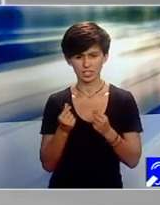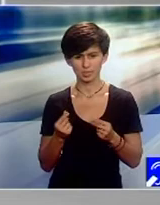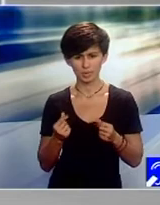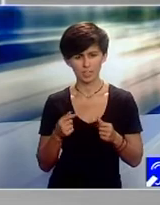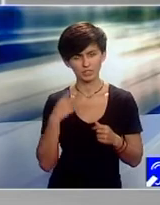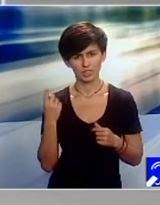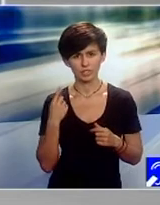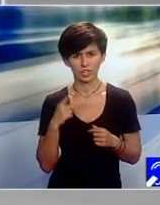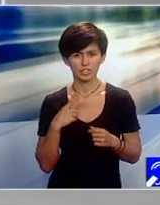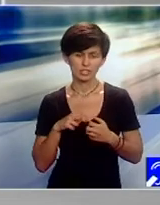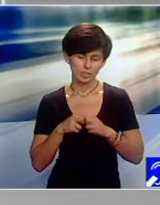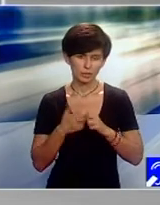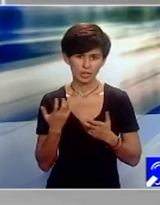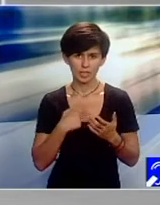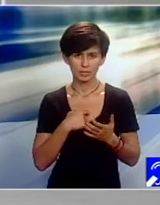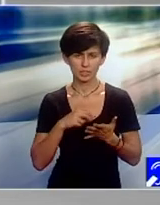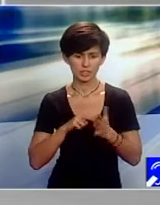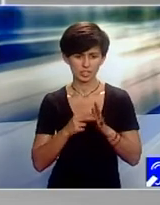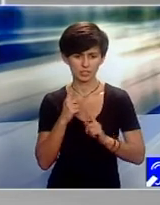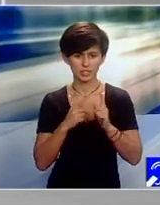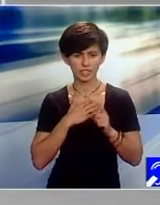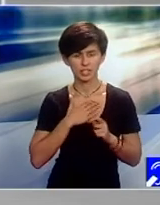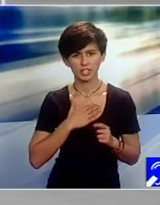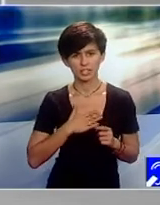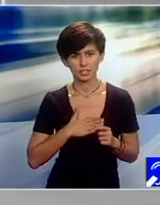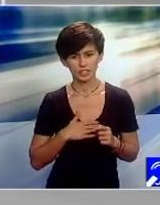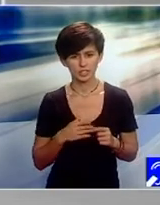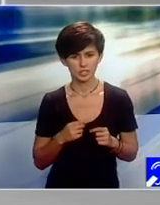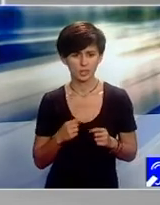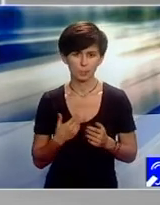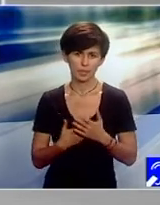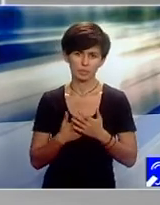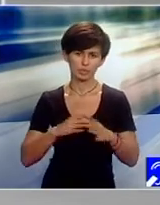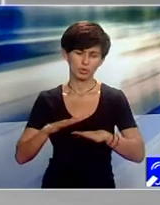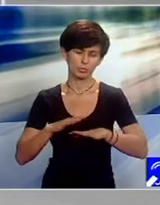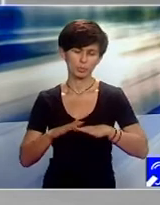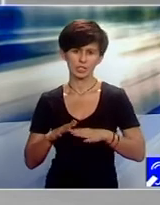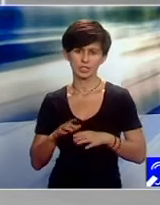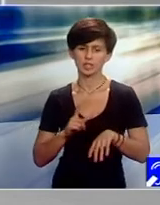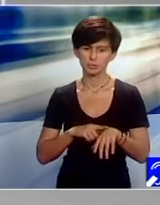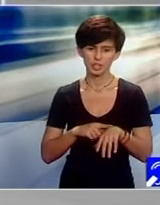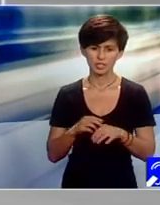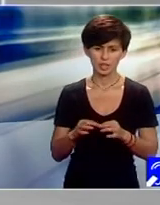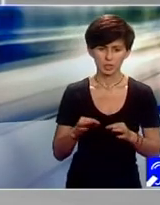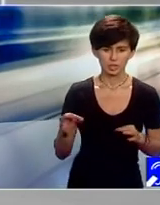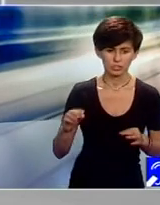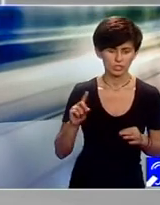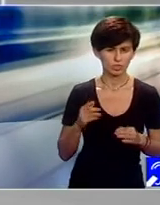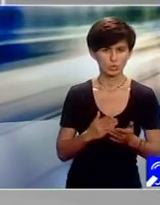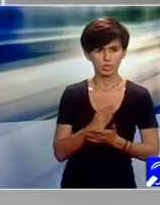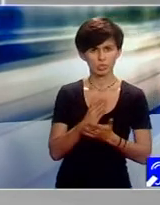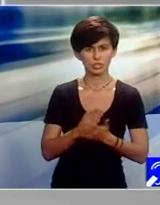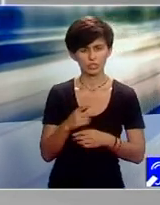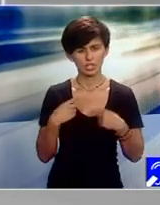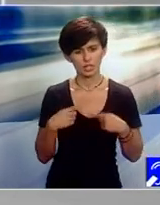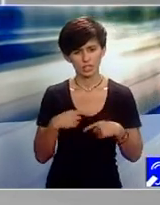pot rezolva dacă există voința și viziunea pentru a avea o mobilitate durabilă și a nu continua în sistemul actual, că